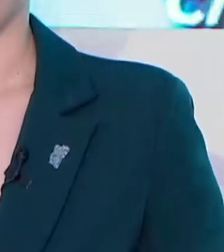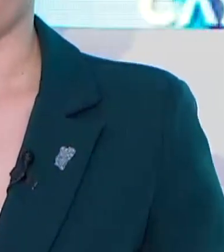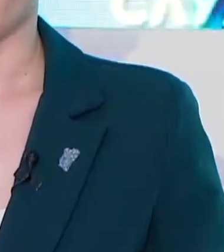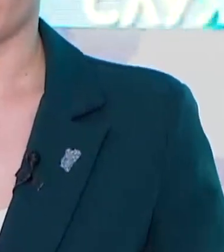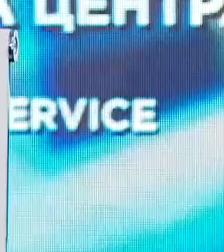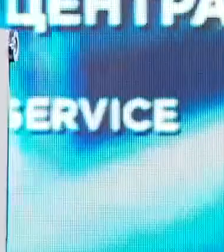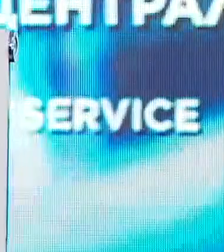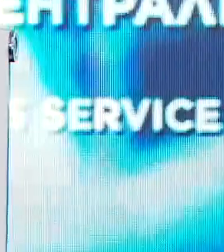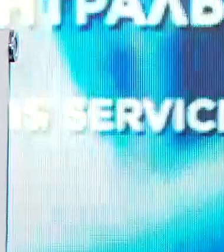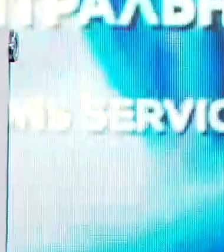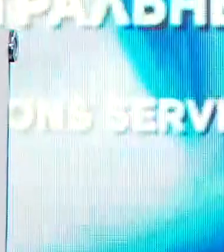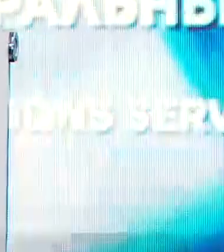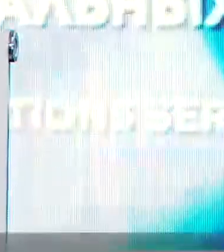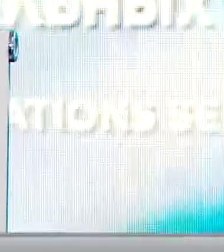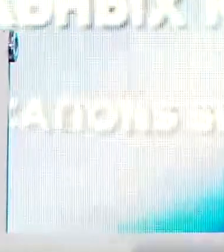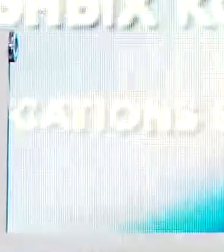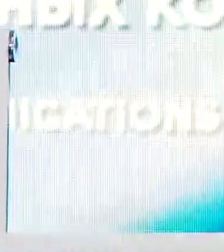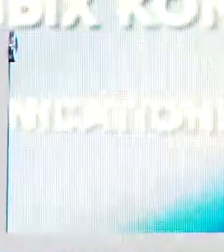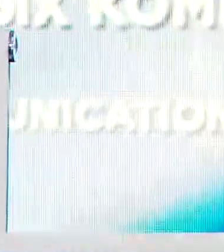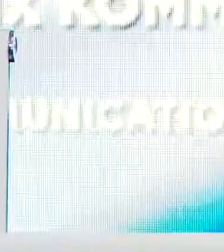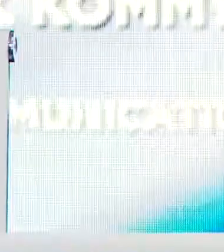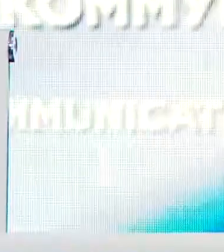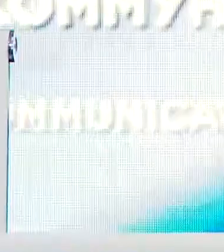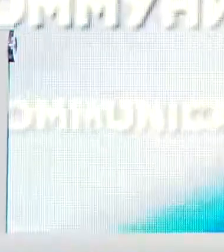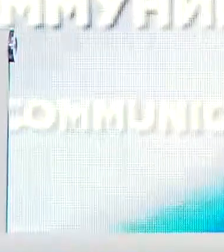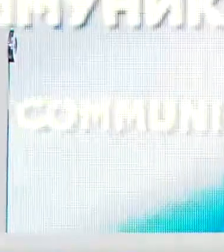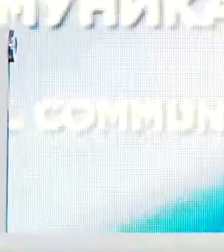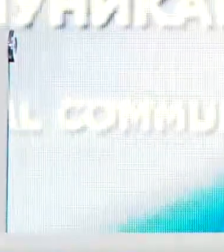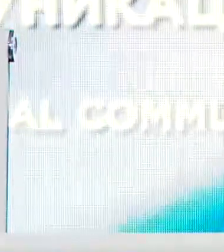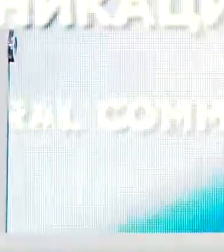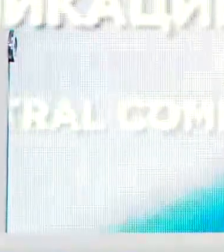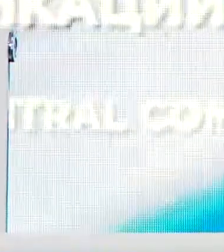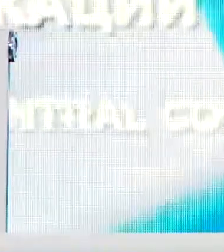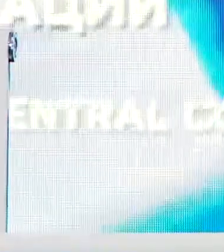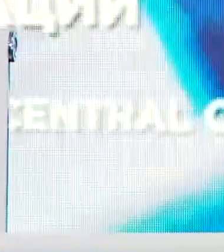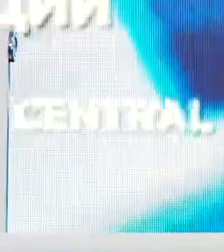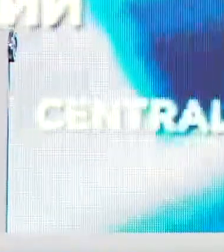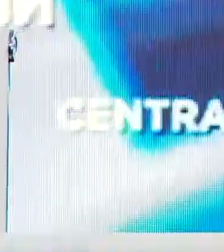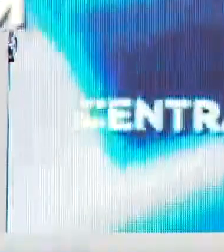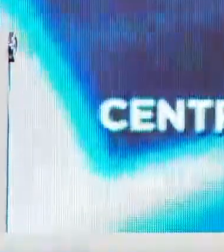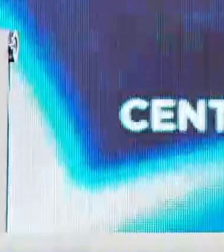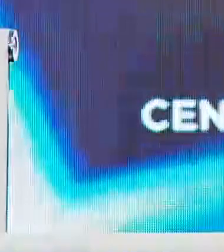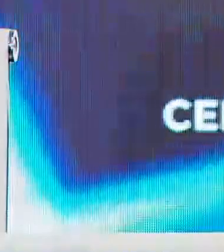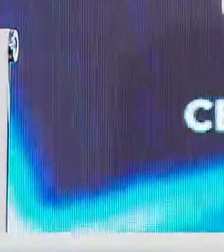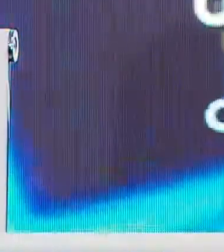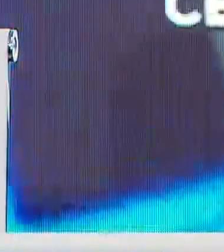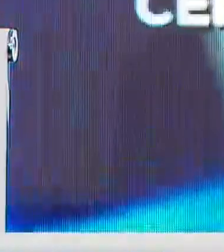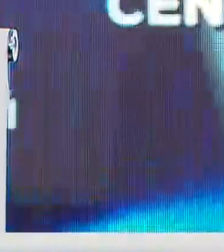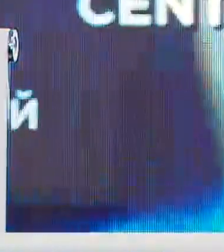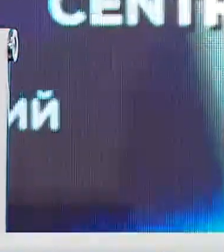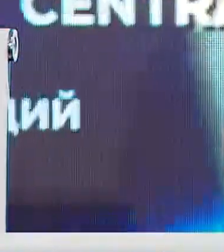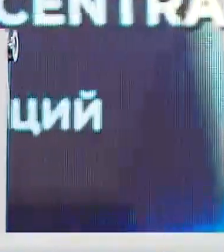Кешар, құрметті көрермен, Казахстан Республикасының президенті жандағы орталық коммуникациялар қызметінің тікелей көрсетілімін бастаймыз.